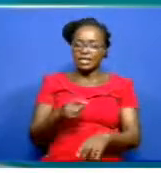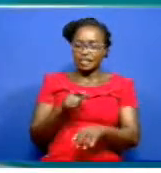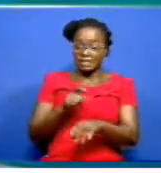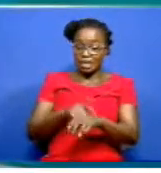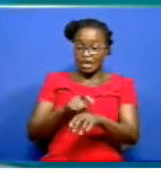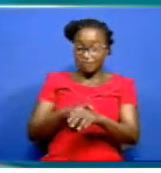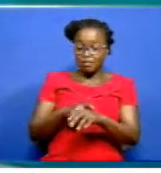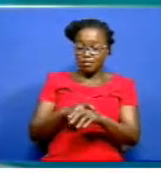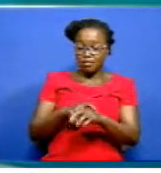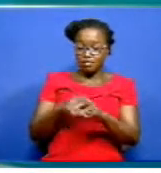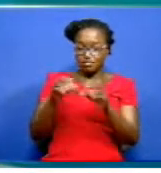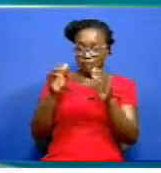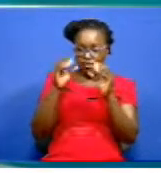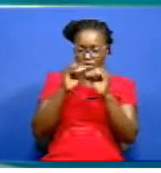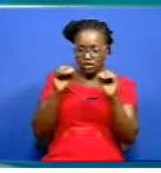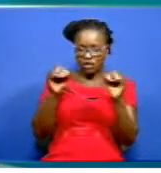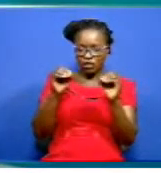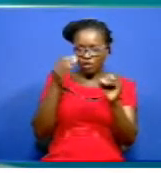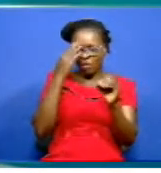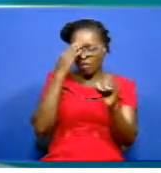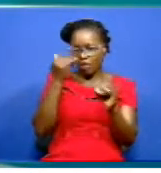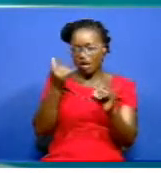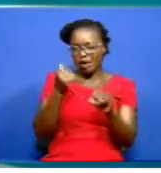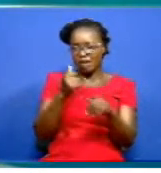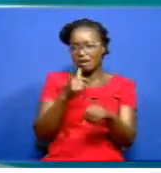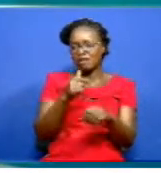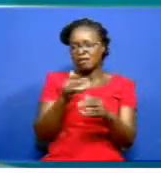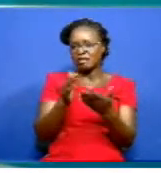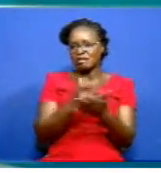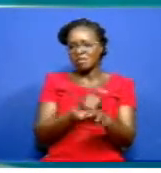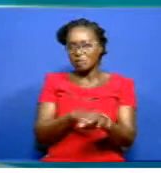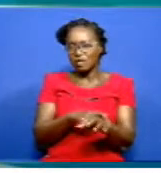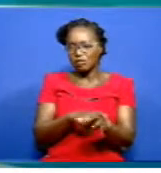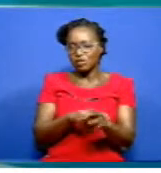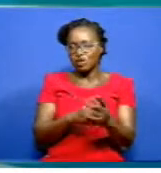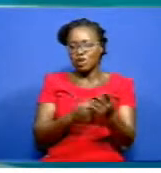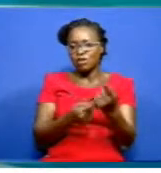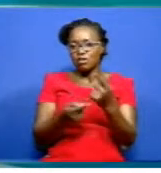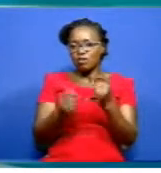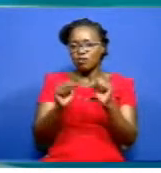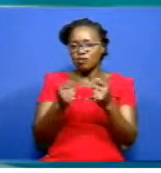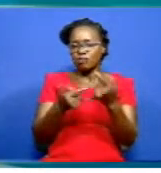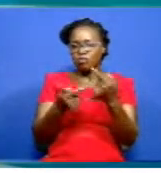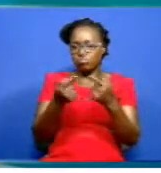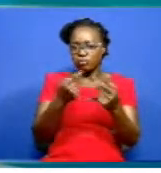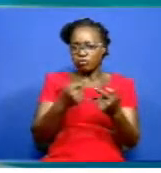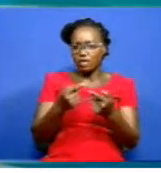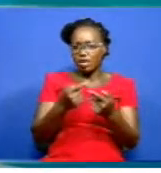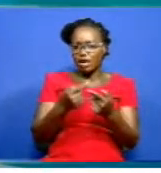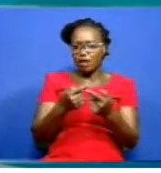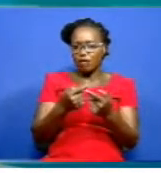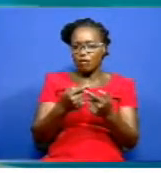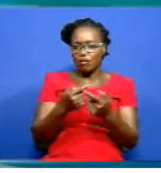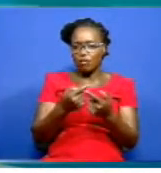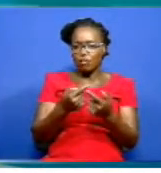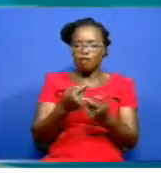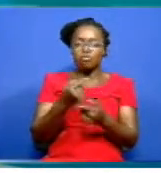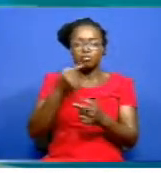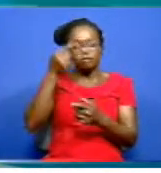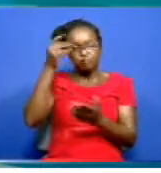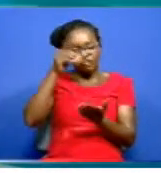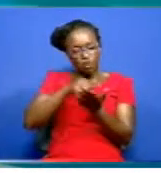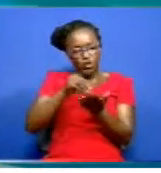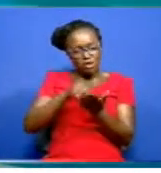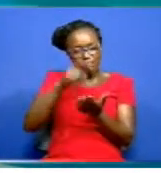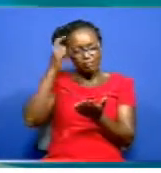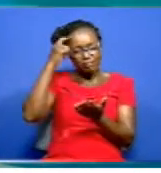sababu kuna wakati unaweza kuja kuona psychologist, unasaidika, but unarudi kwa ile shida